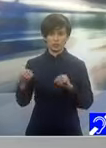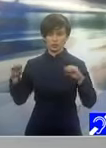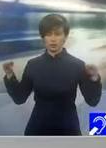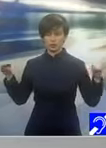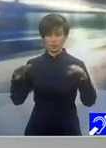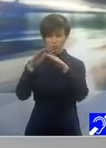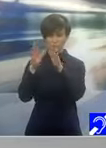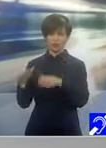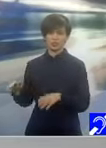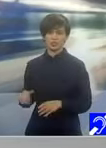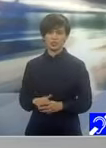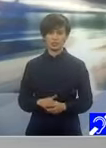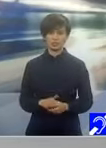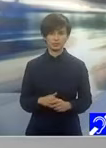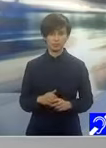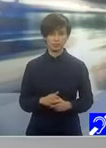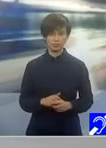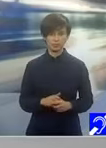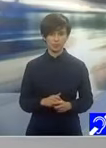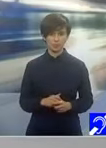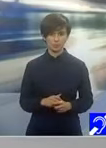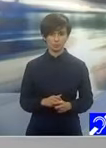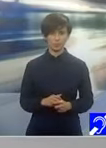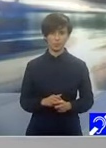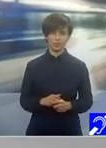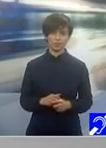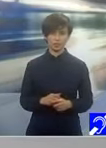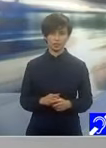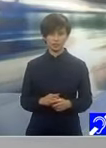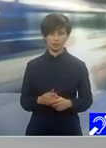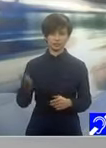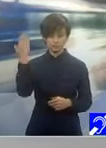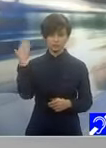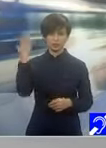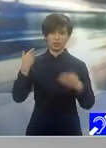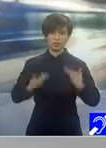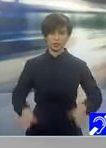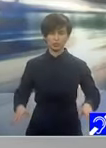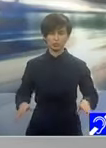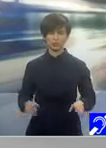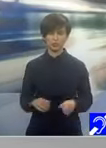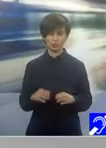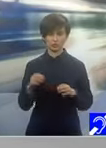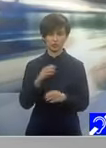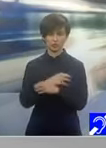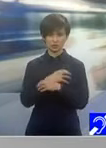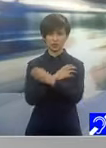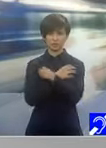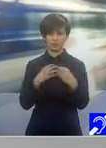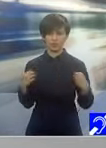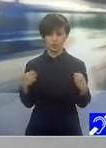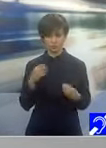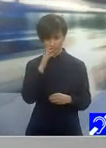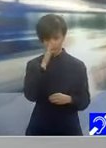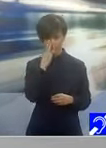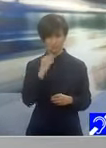Muzeul Ciucea, când din păcate a fost pierdut, tot așa în urma unui proces de